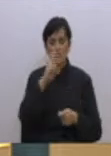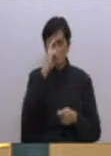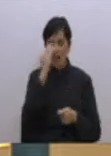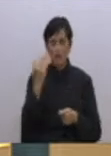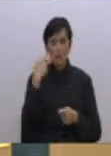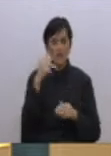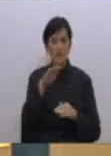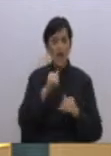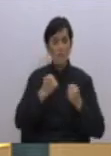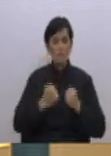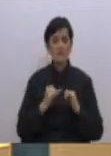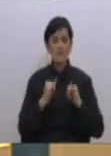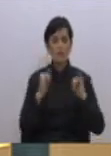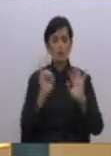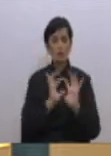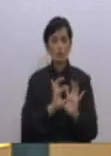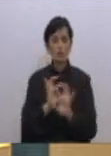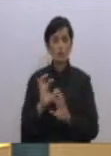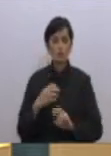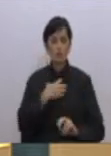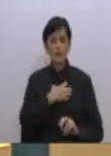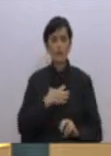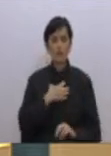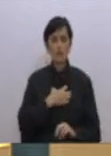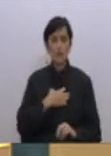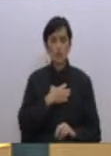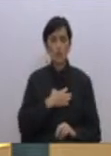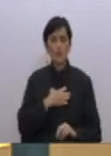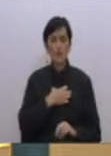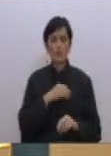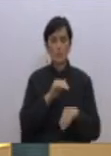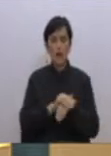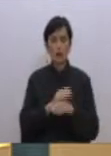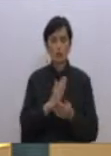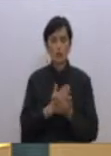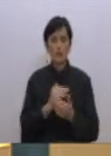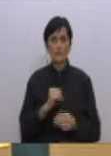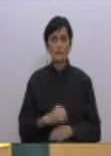ვალის მდგრადობის უზრუნველყოფისთვის მნიშვნელოვანი ფაქტორია.